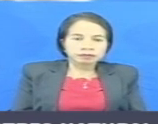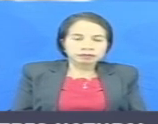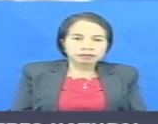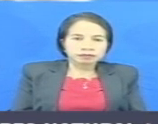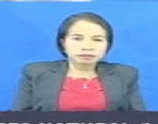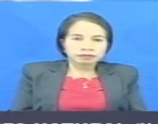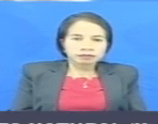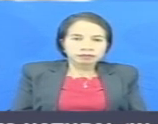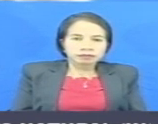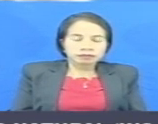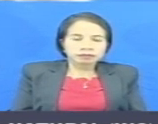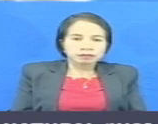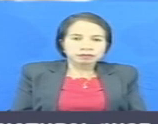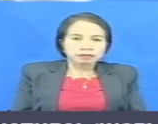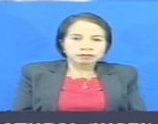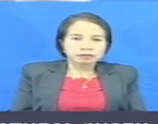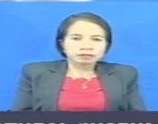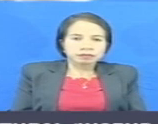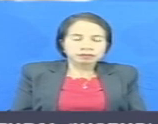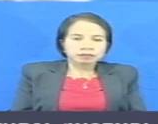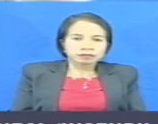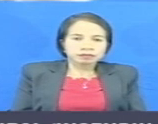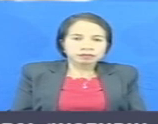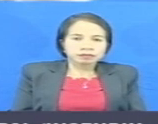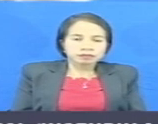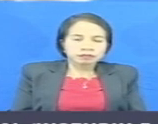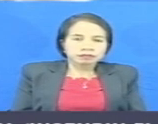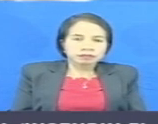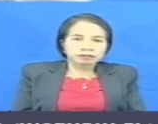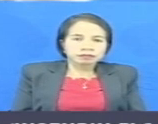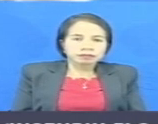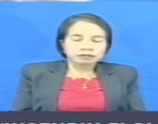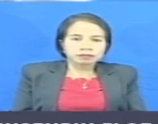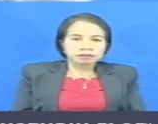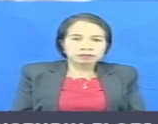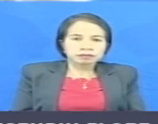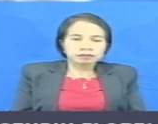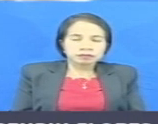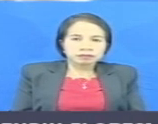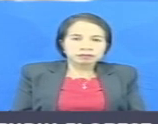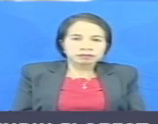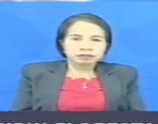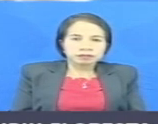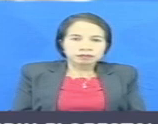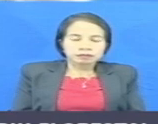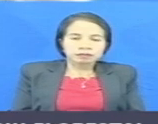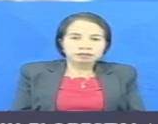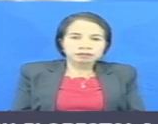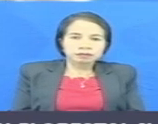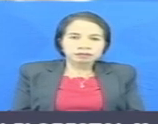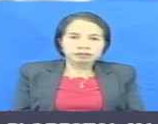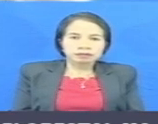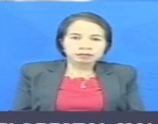taka ho nia temperatura minimum 22, temperatura maksimum 25 grau Celsius. Enquanto ita refa le baia Seul abang ho